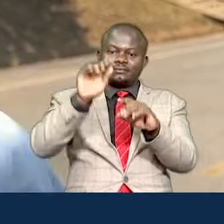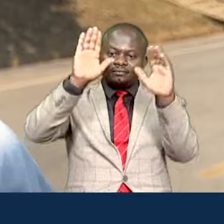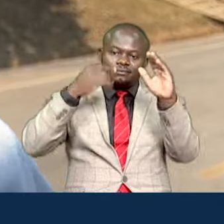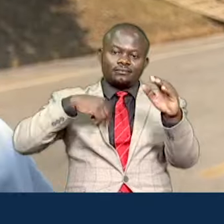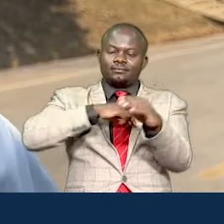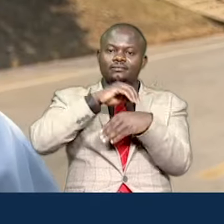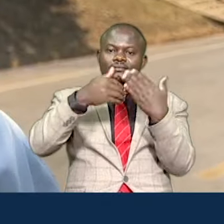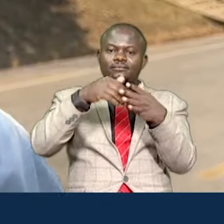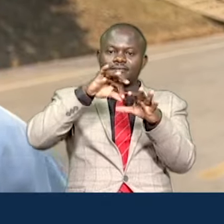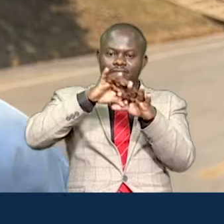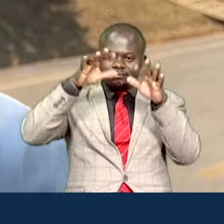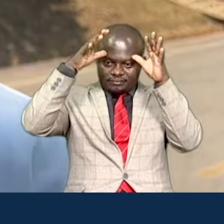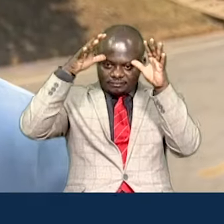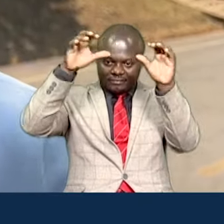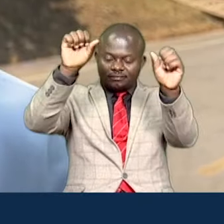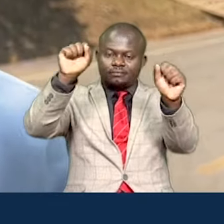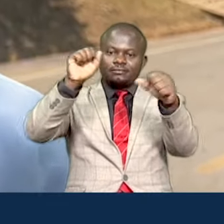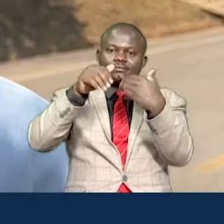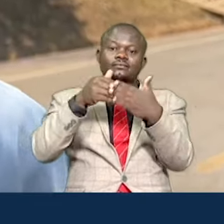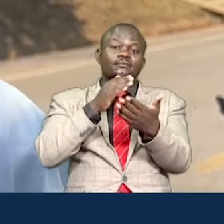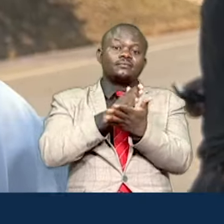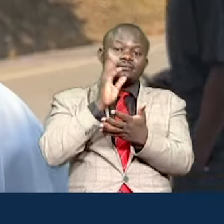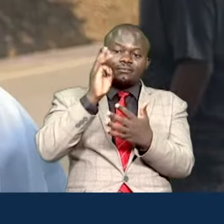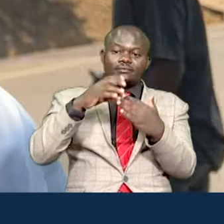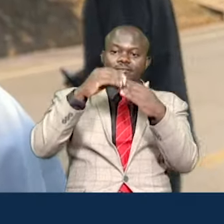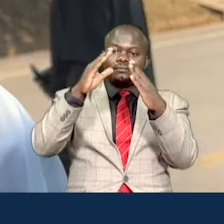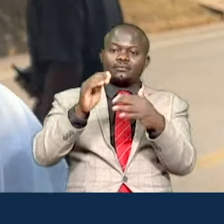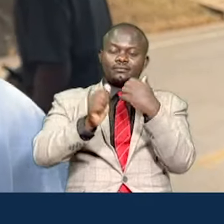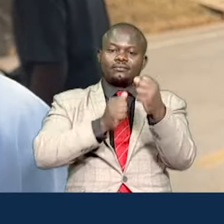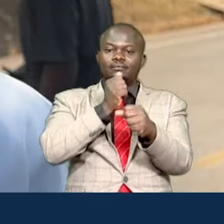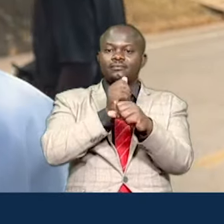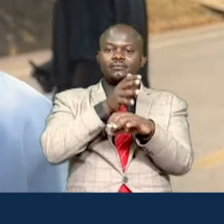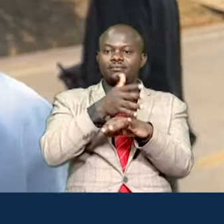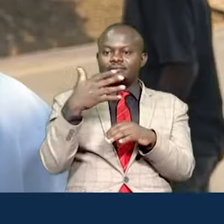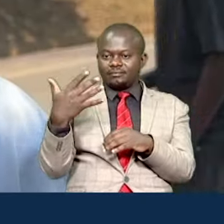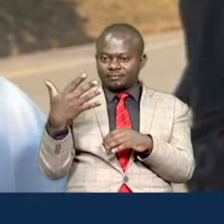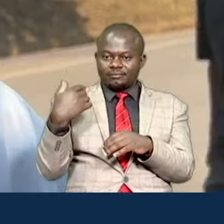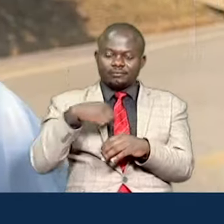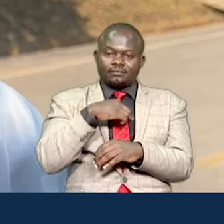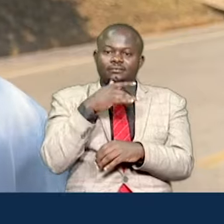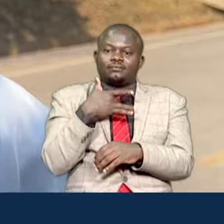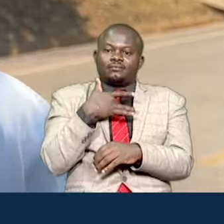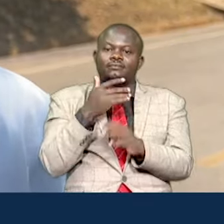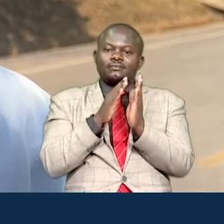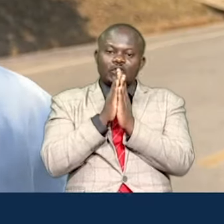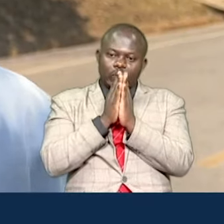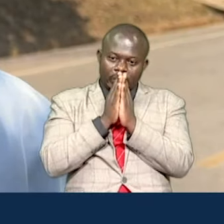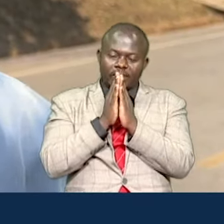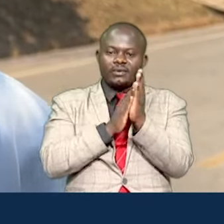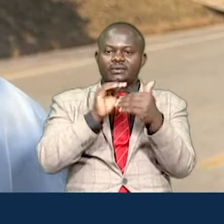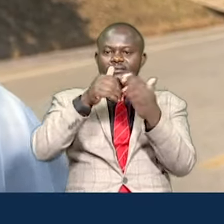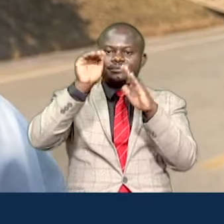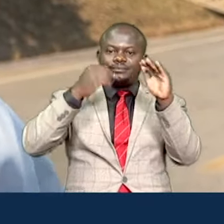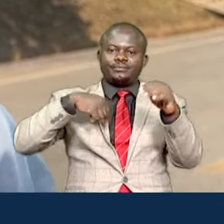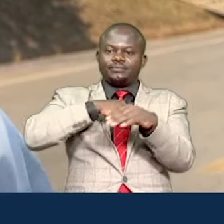gutora umukuru w'igihugu of course zanyobora imyaka irenze itanu kumva mfite amashyushyu cyane n'uruhare rwanjye